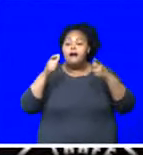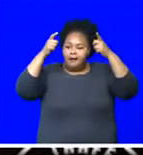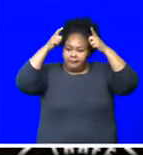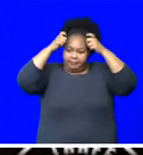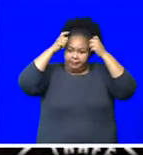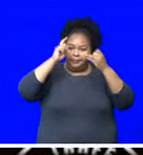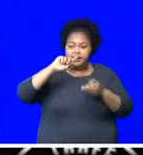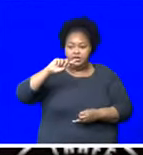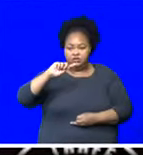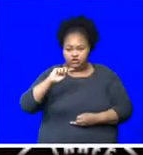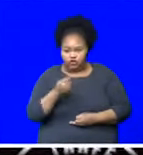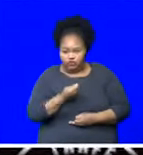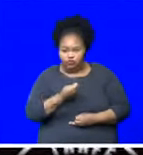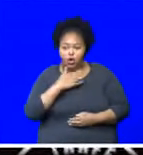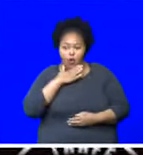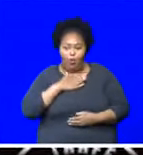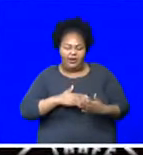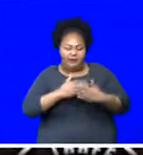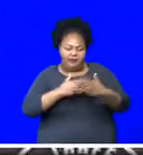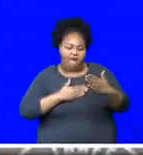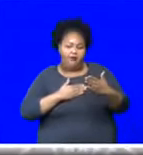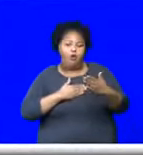neTottenham Spurs la akayidlalela phambilini.